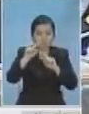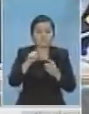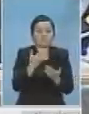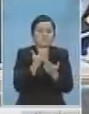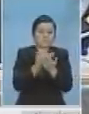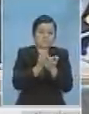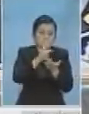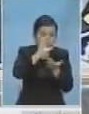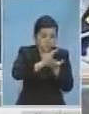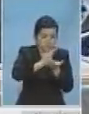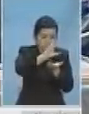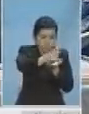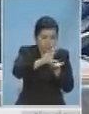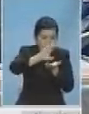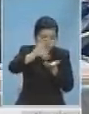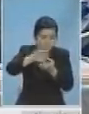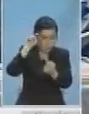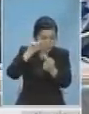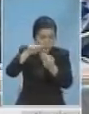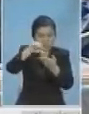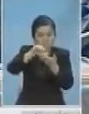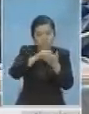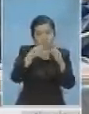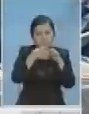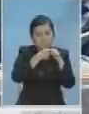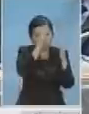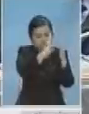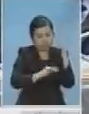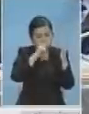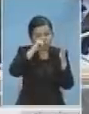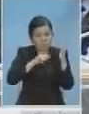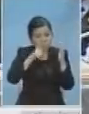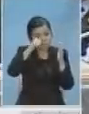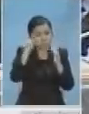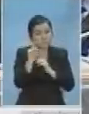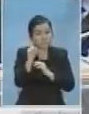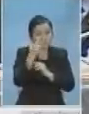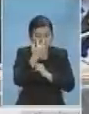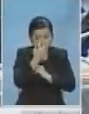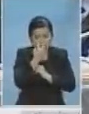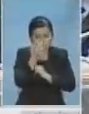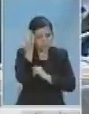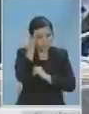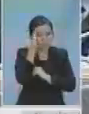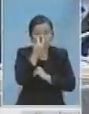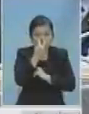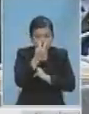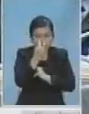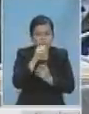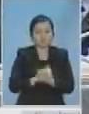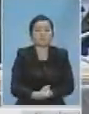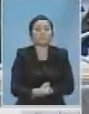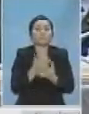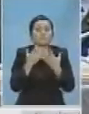ทย์ของประเทศไทยหรือไม่ผมคิดว่าอันนี้คือสิ่งที่เป็นคำถามใหญ่ที่สุดที่เราจะต้องพิจารณานะครับแล้วก็ใน